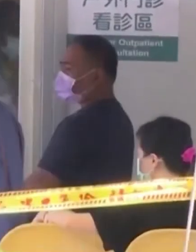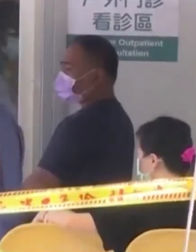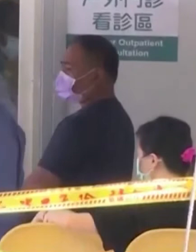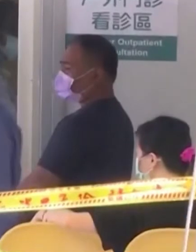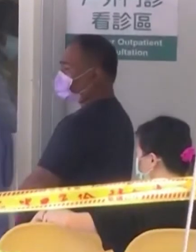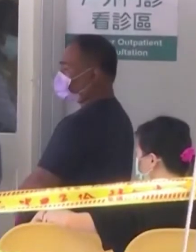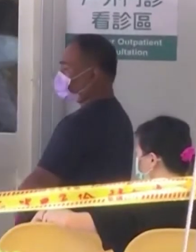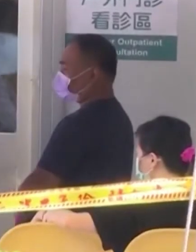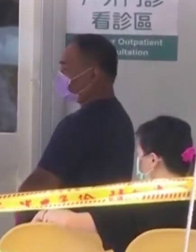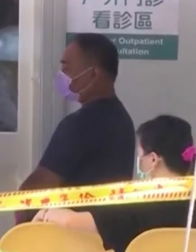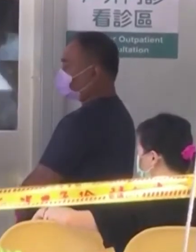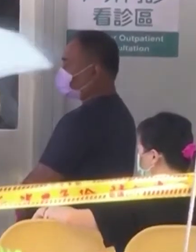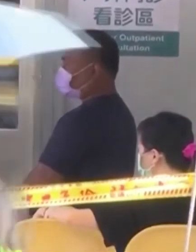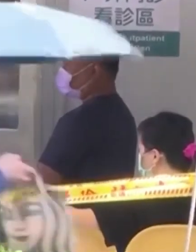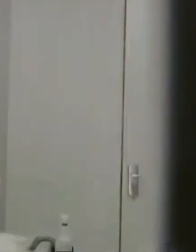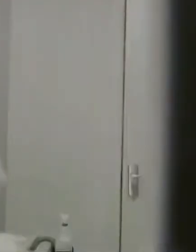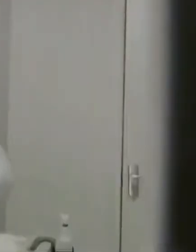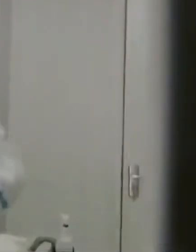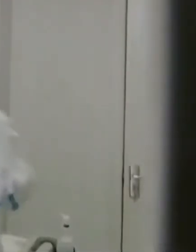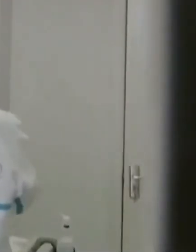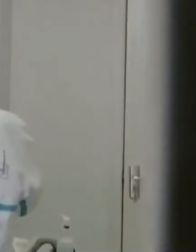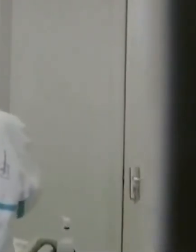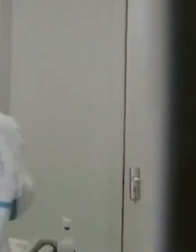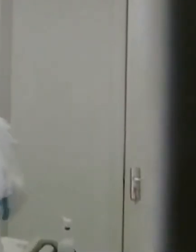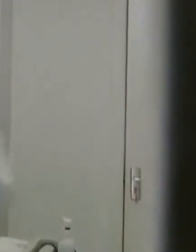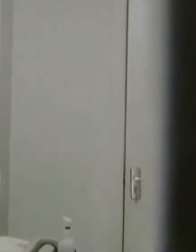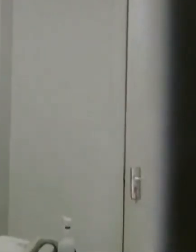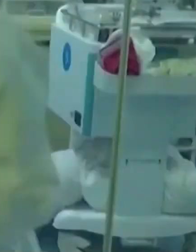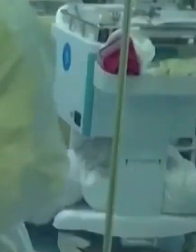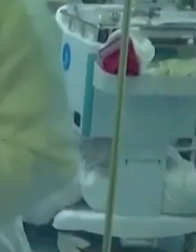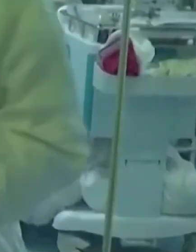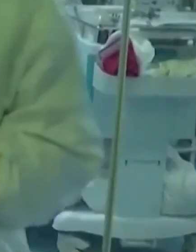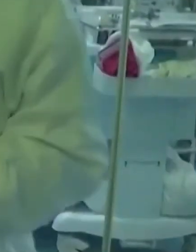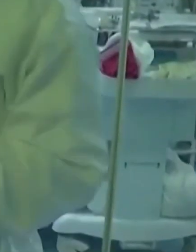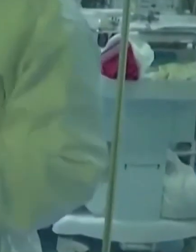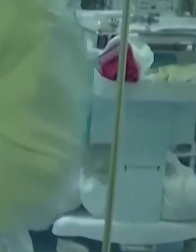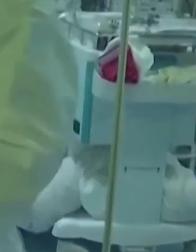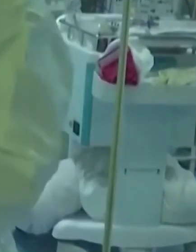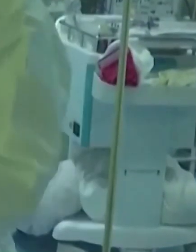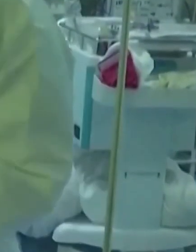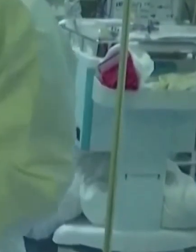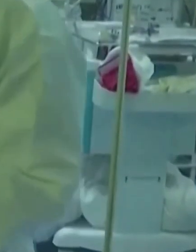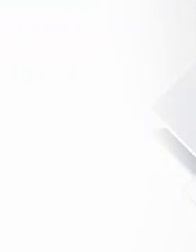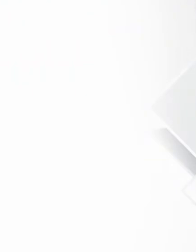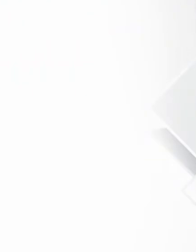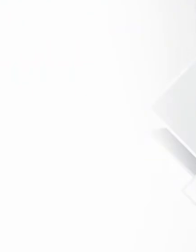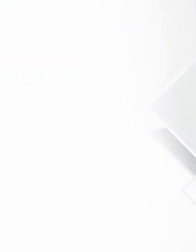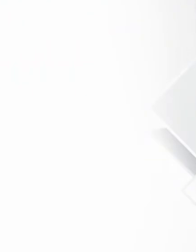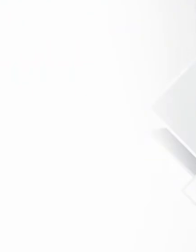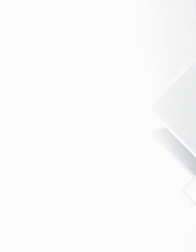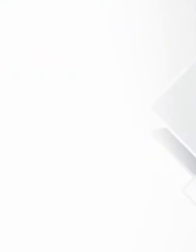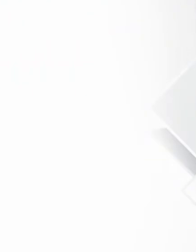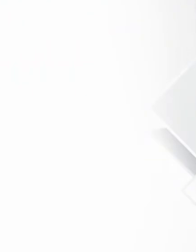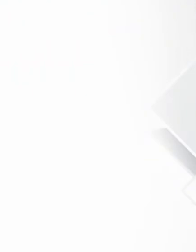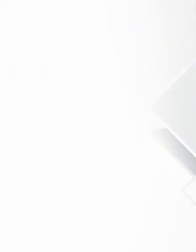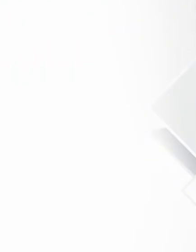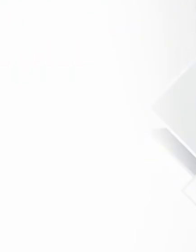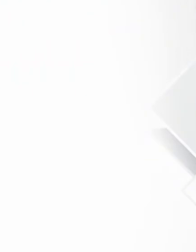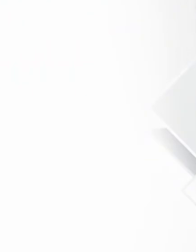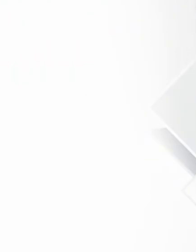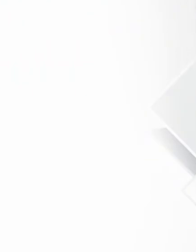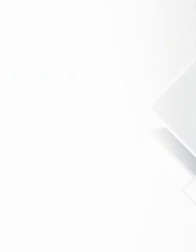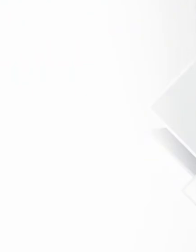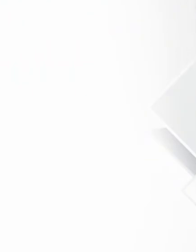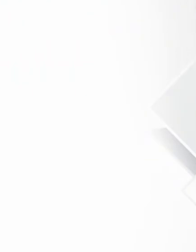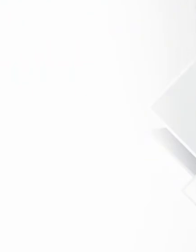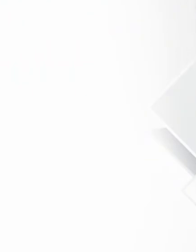从6月12号起，针对疫苗接种状况才采取不同的防疫措施，从7月1日起会再强